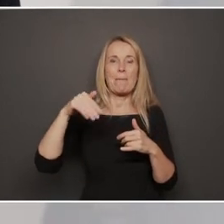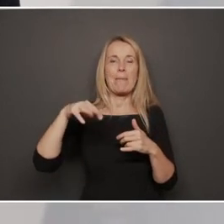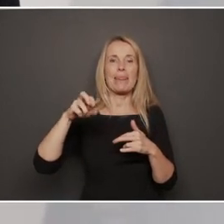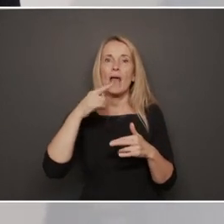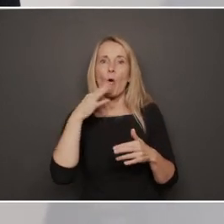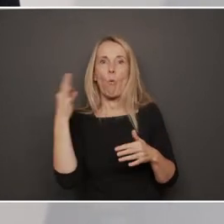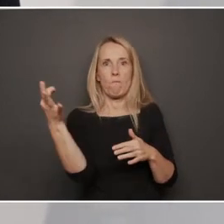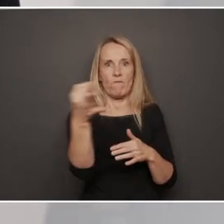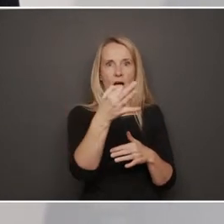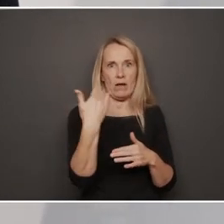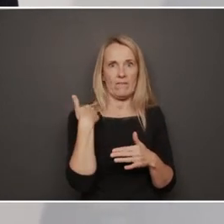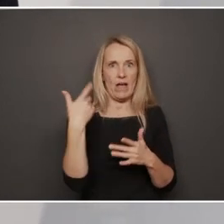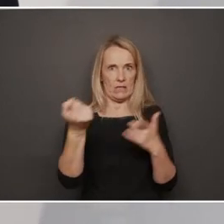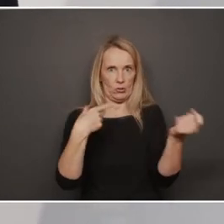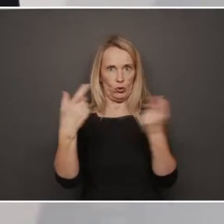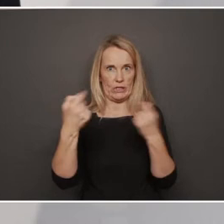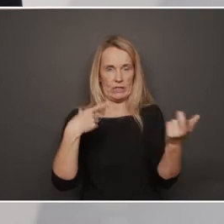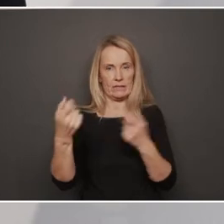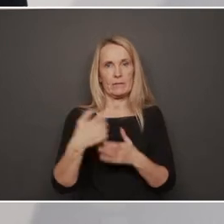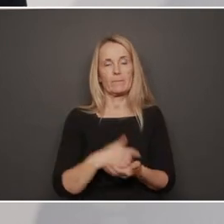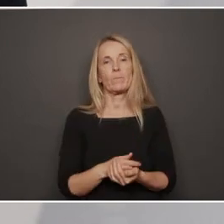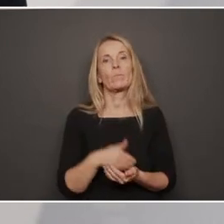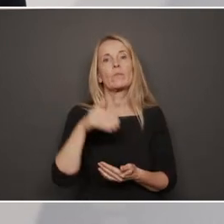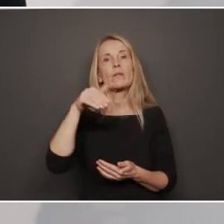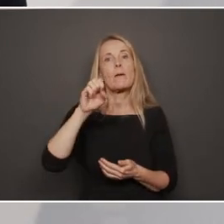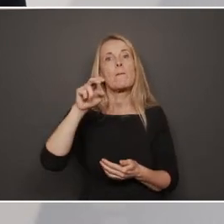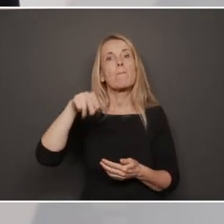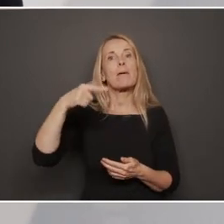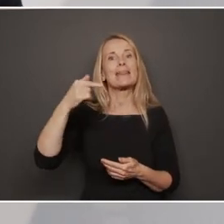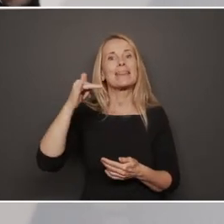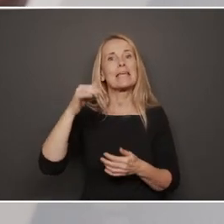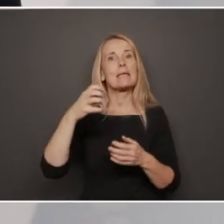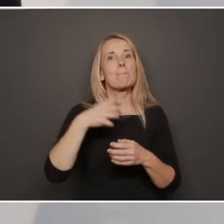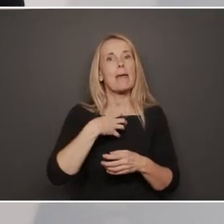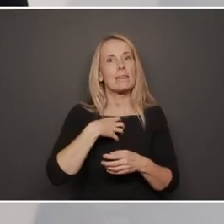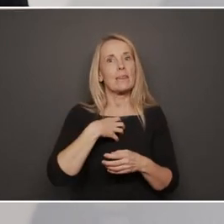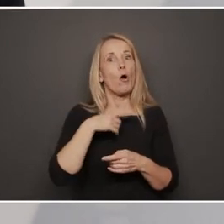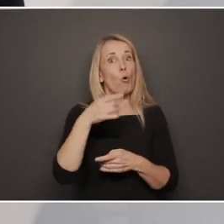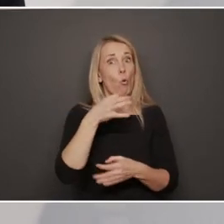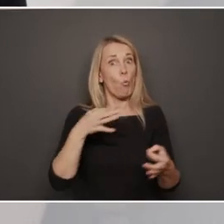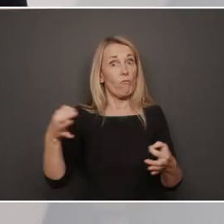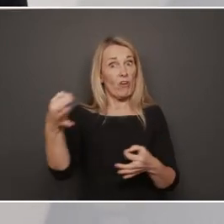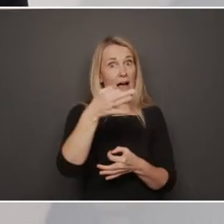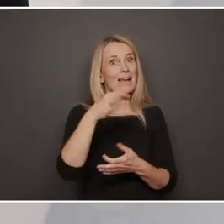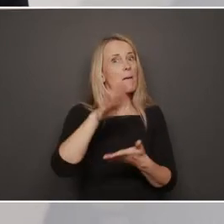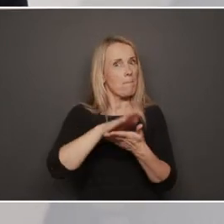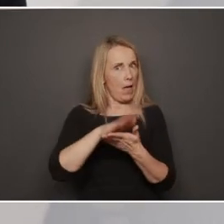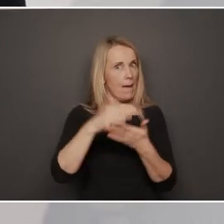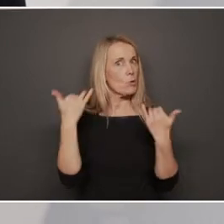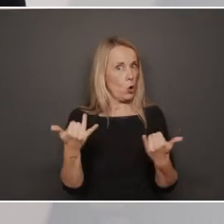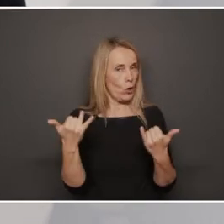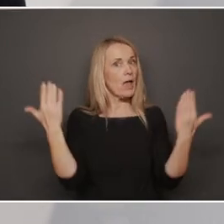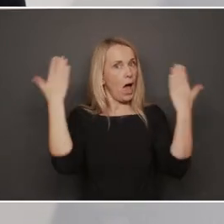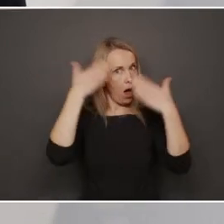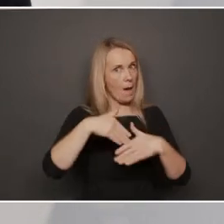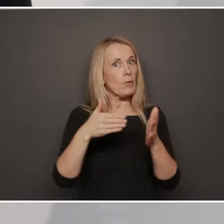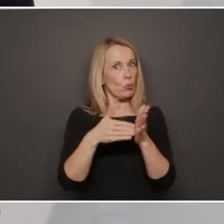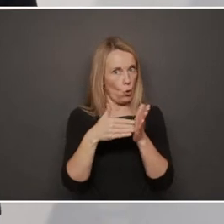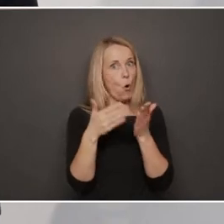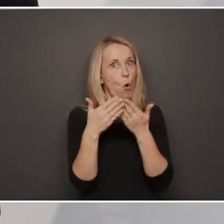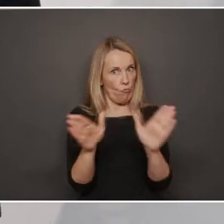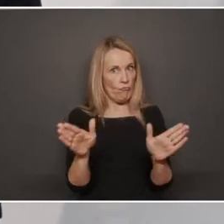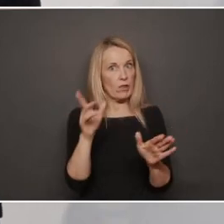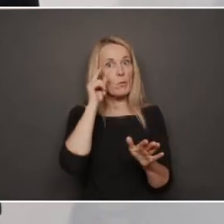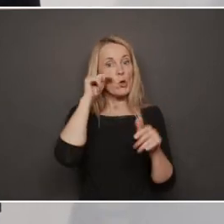Mentimeter-Umfrage geschickt haben. Die Mentimeter-Umfrage bleibt heute noch den ganzen Abend geöffnet. Also Sie haben auch nach